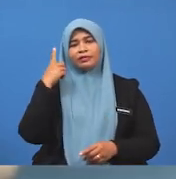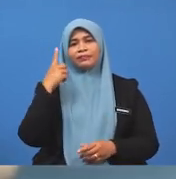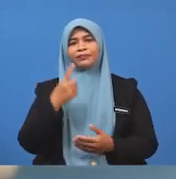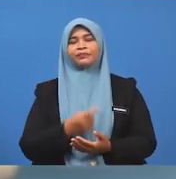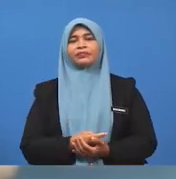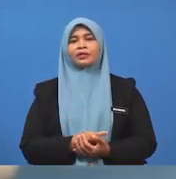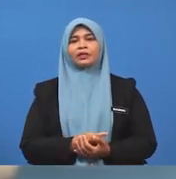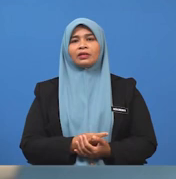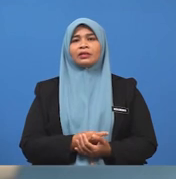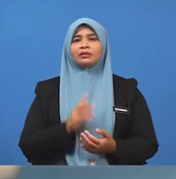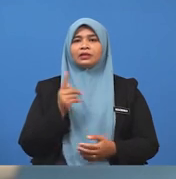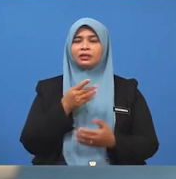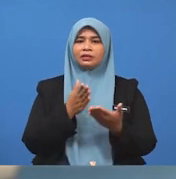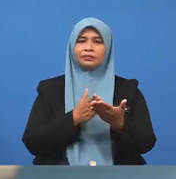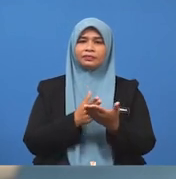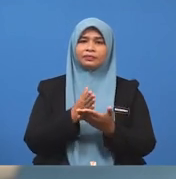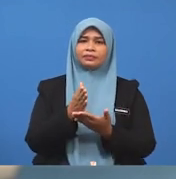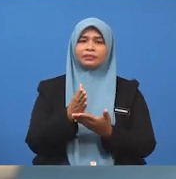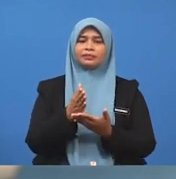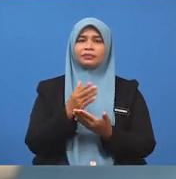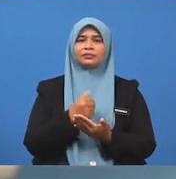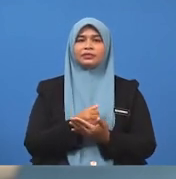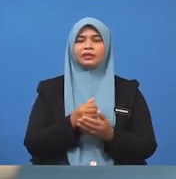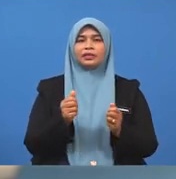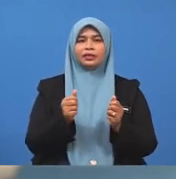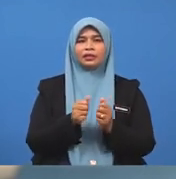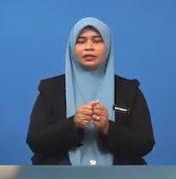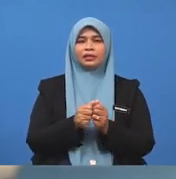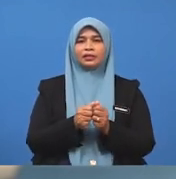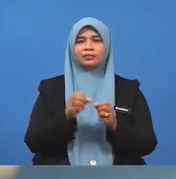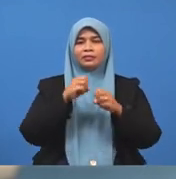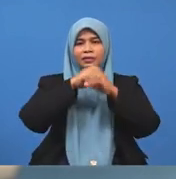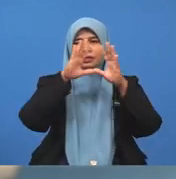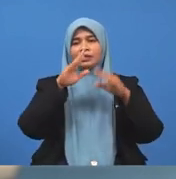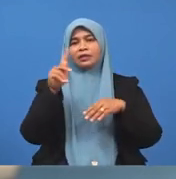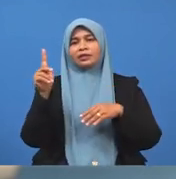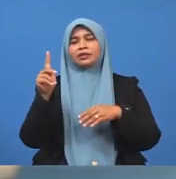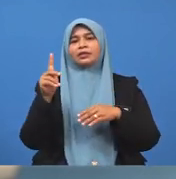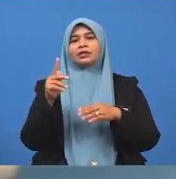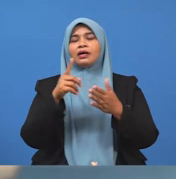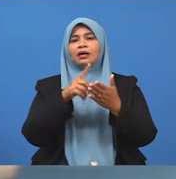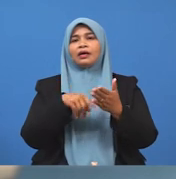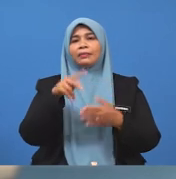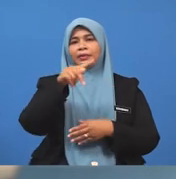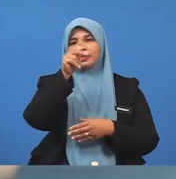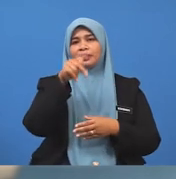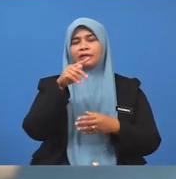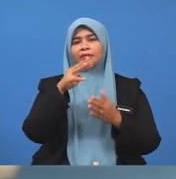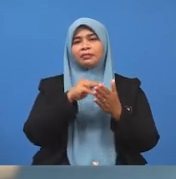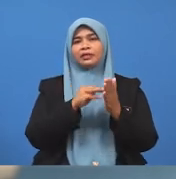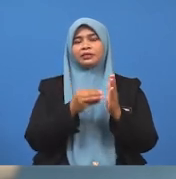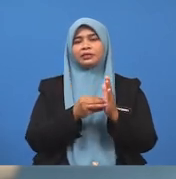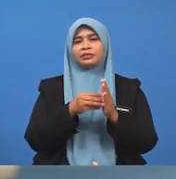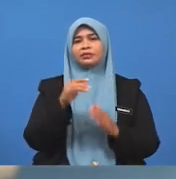kita teruskan pembelajaran kita dengan menerangkan Apakah taklif